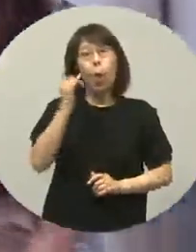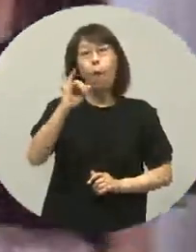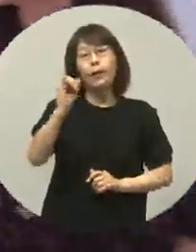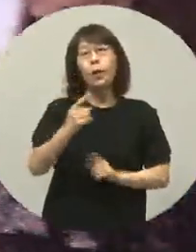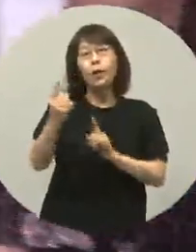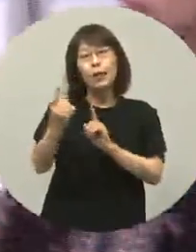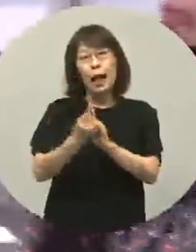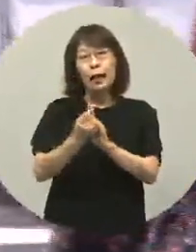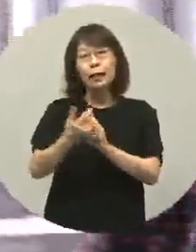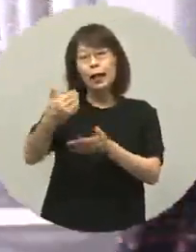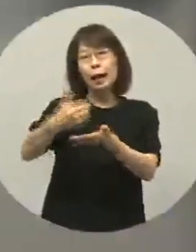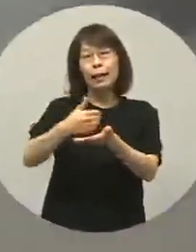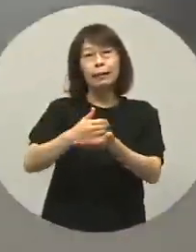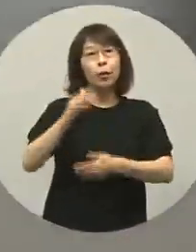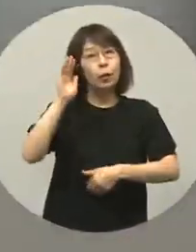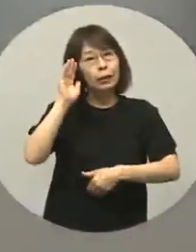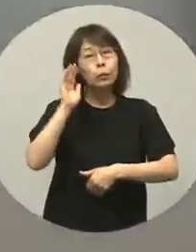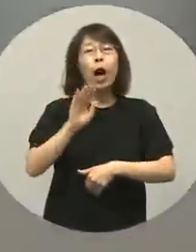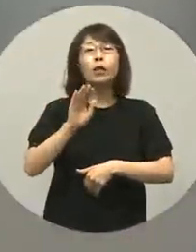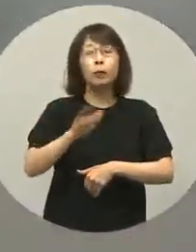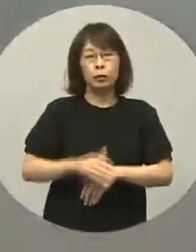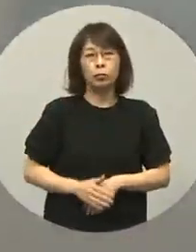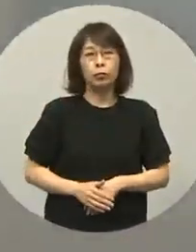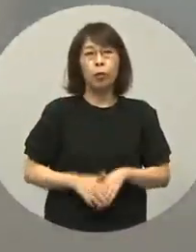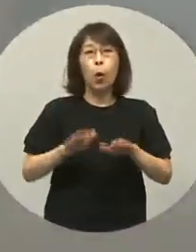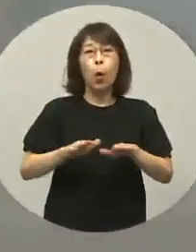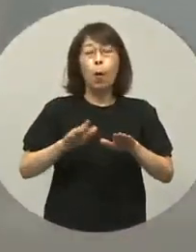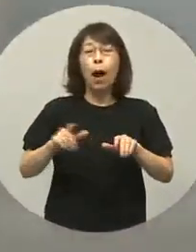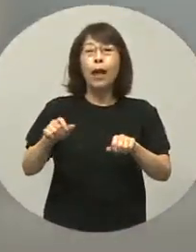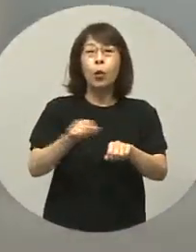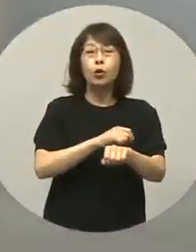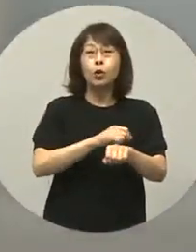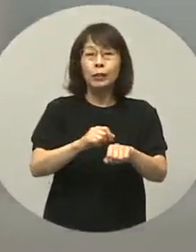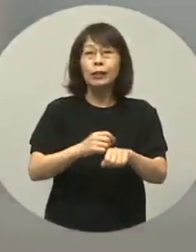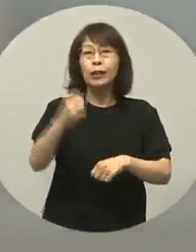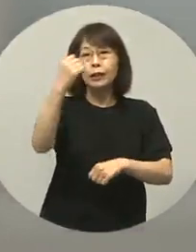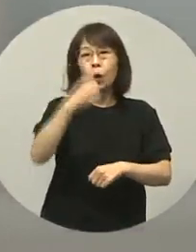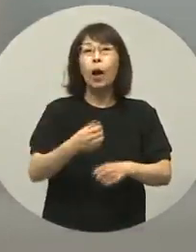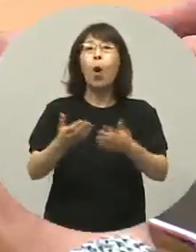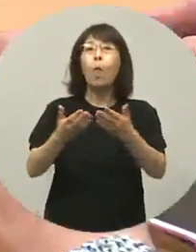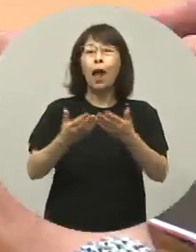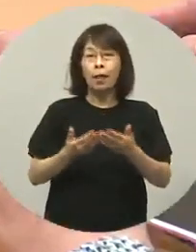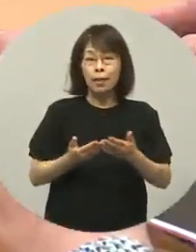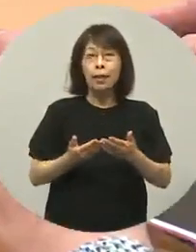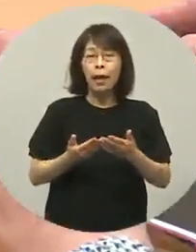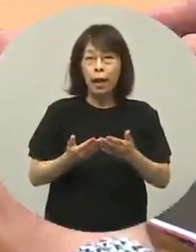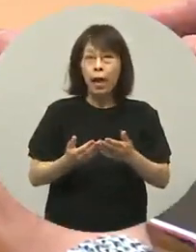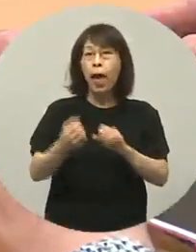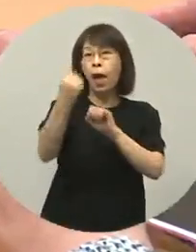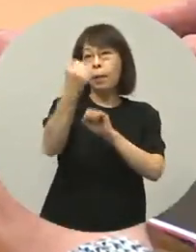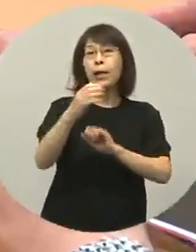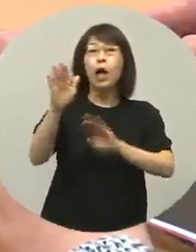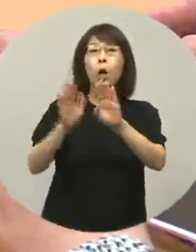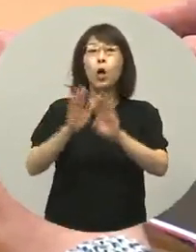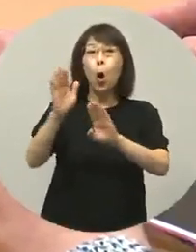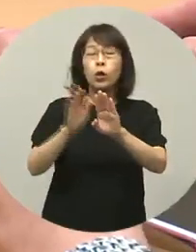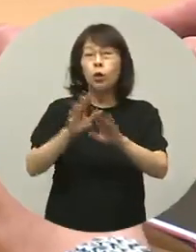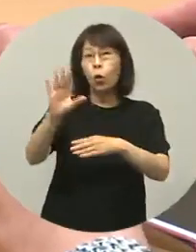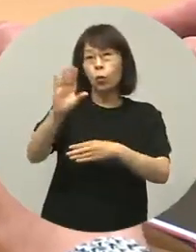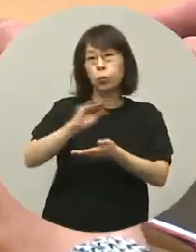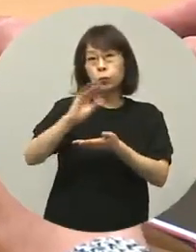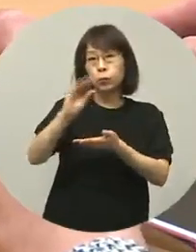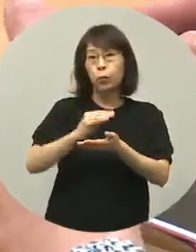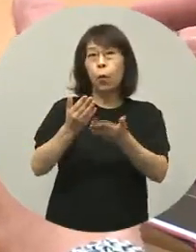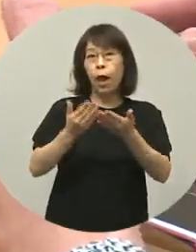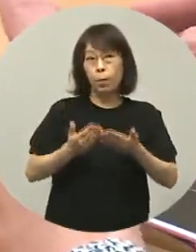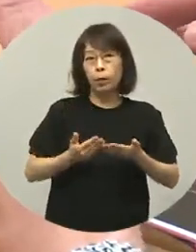けることも。そして今回は相談者の方に特別に許可を得て面談の様子を撮影させてもらいました